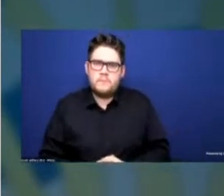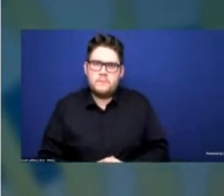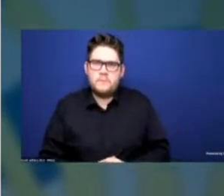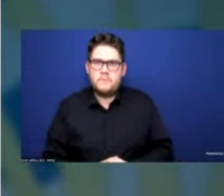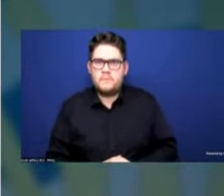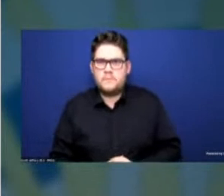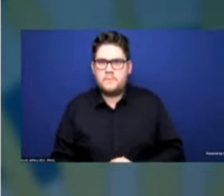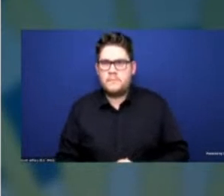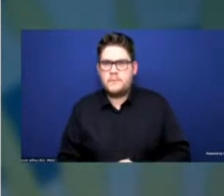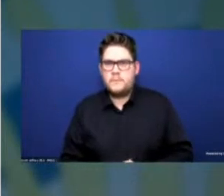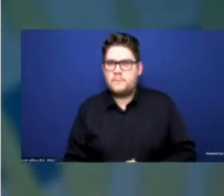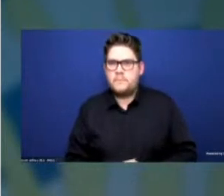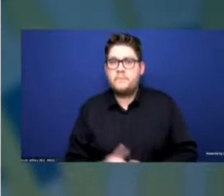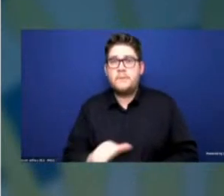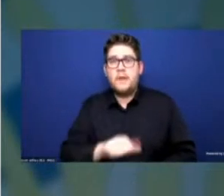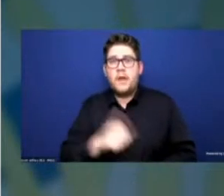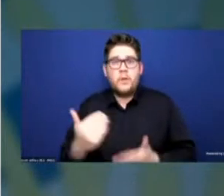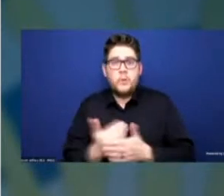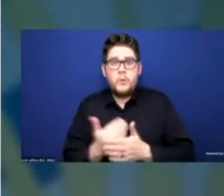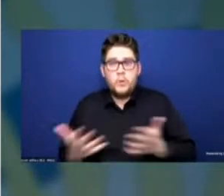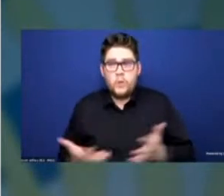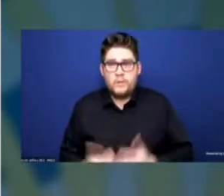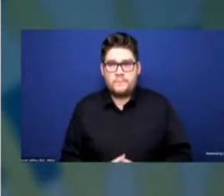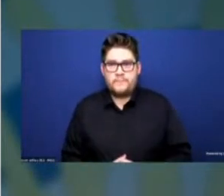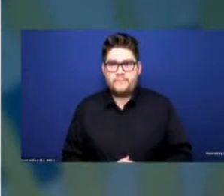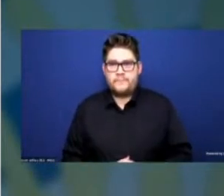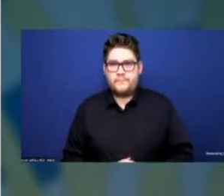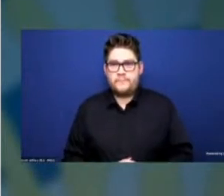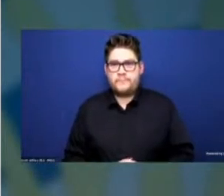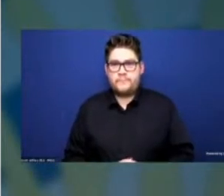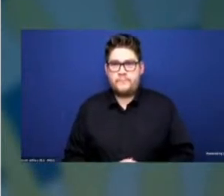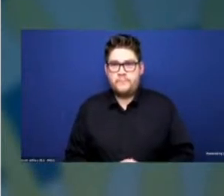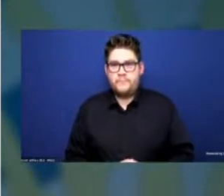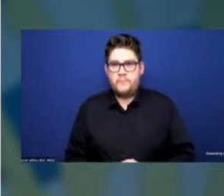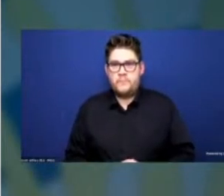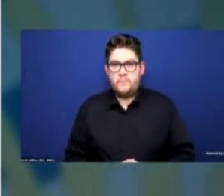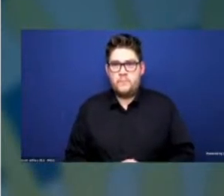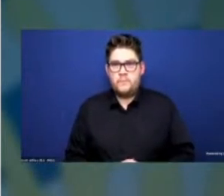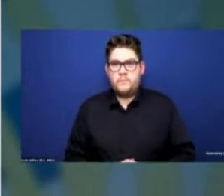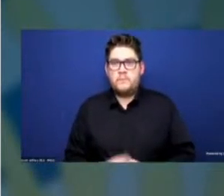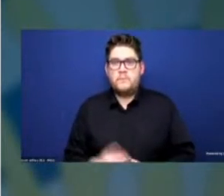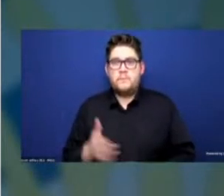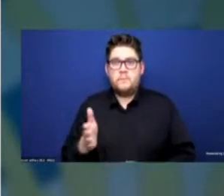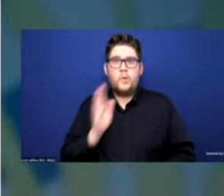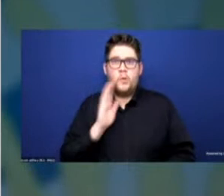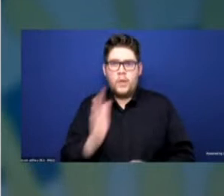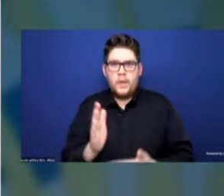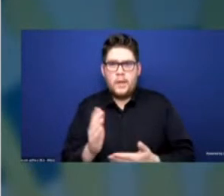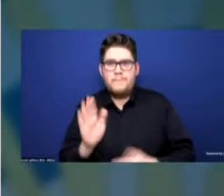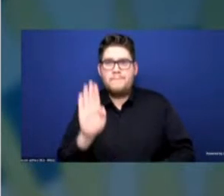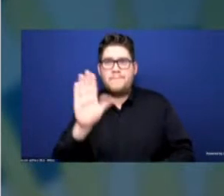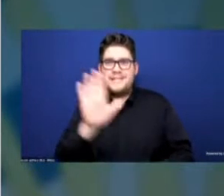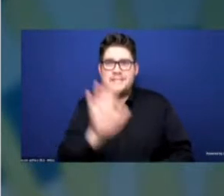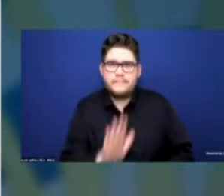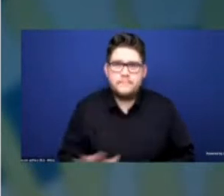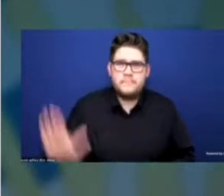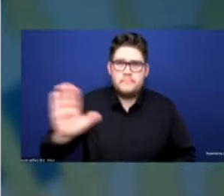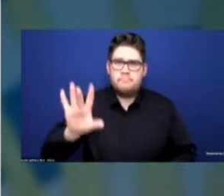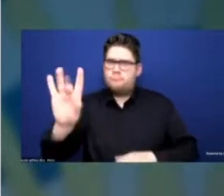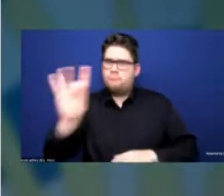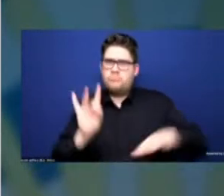个做检测的时候已经看出来各个变异病毒的特征在检测的时候已经看出